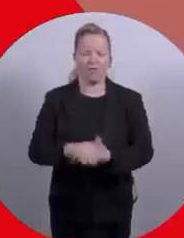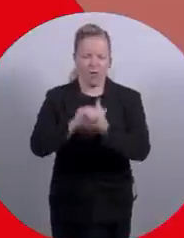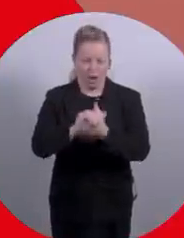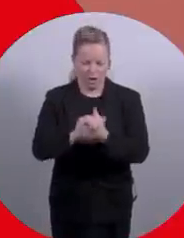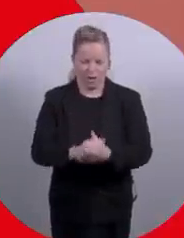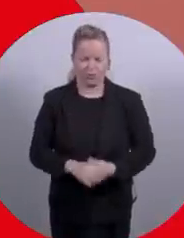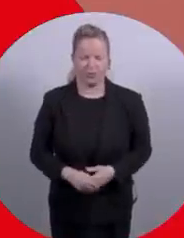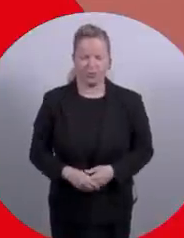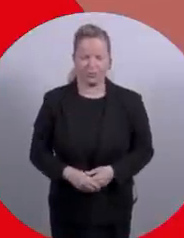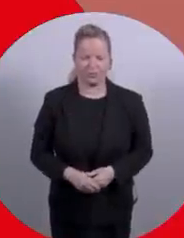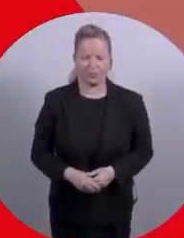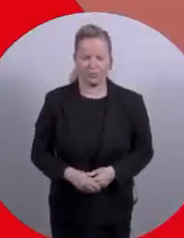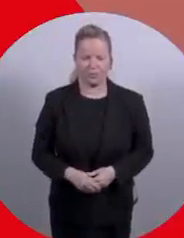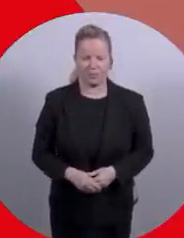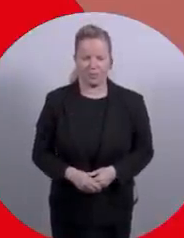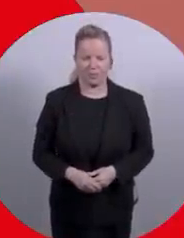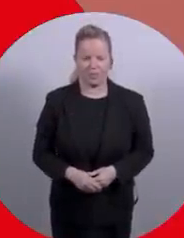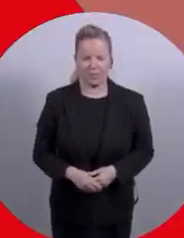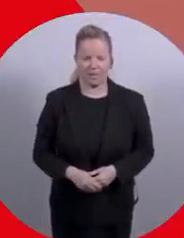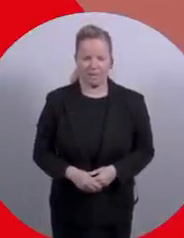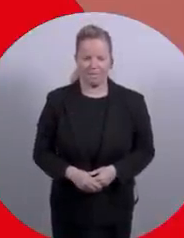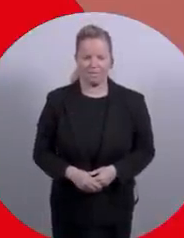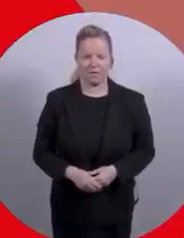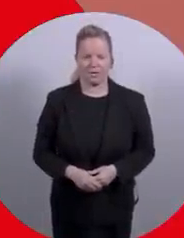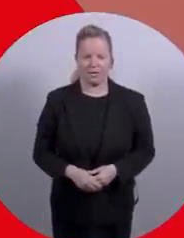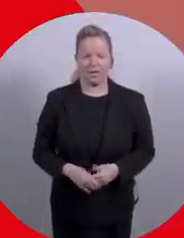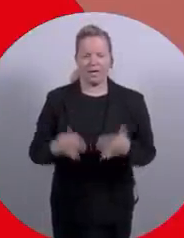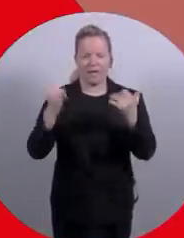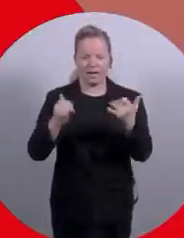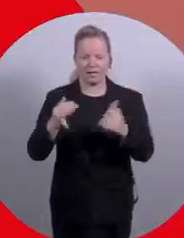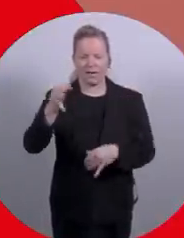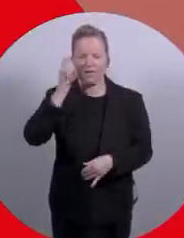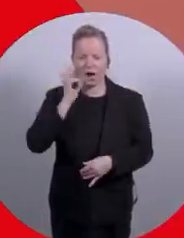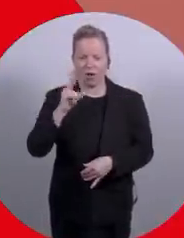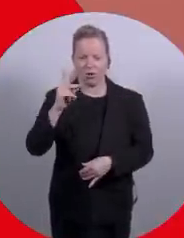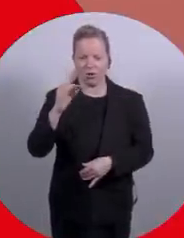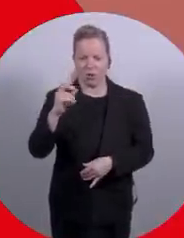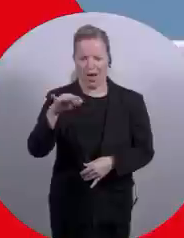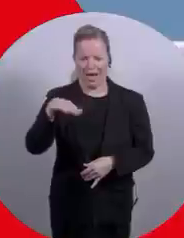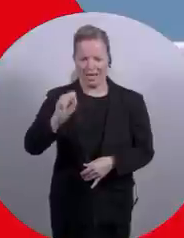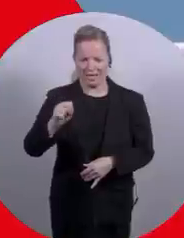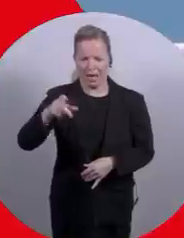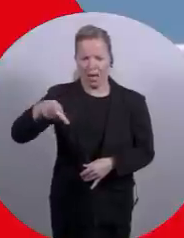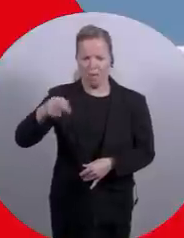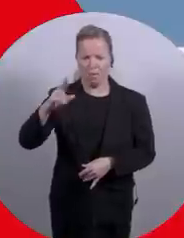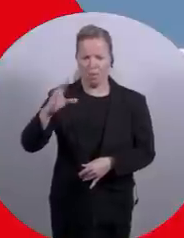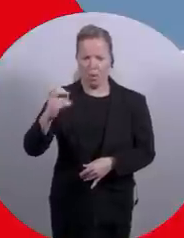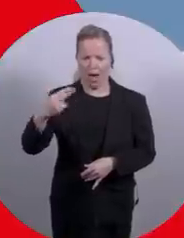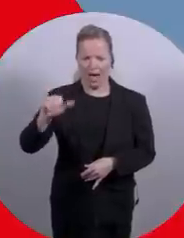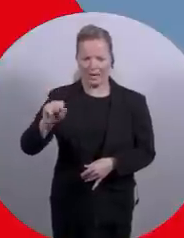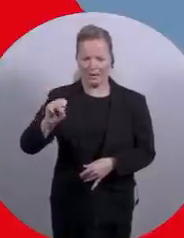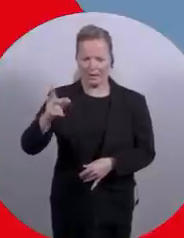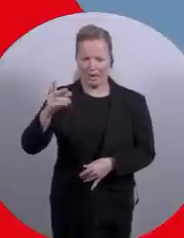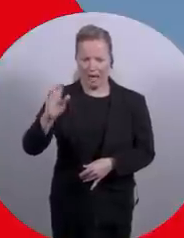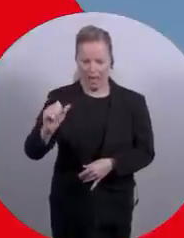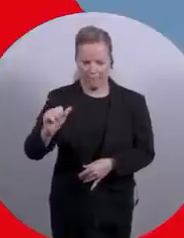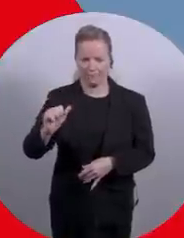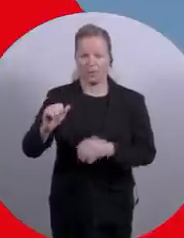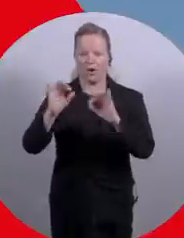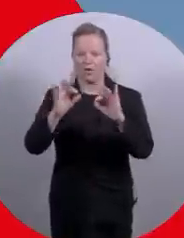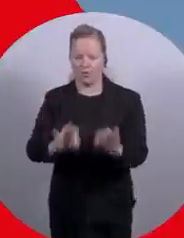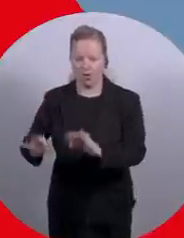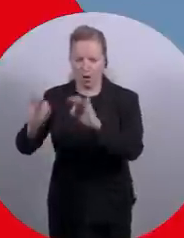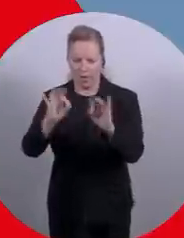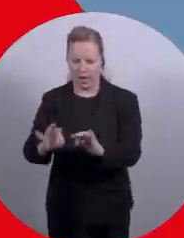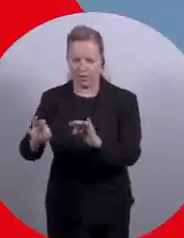danke schön als nächstes die genau sind Prohaska Doris und unser letzter Redner im Vorbereitung ist Benjamin